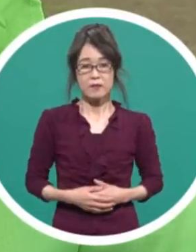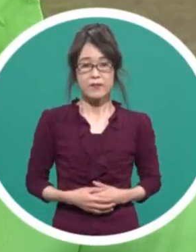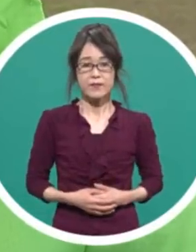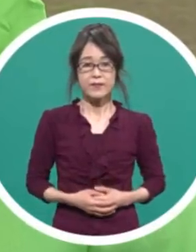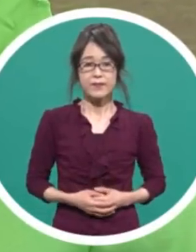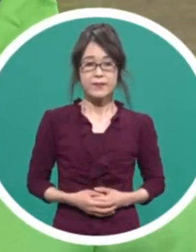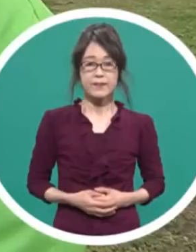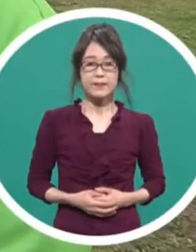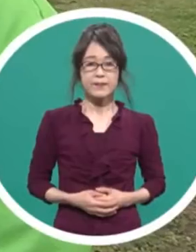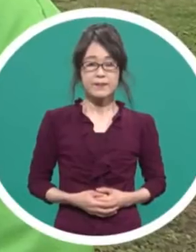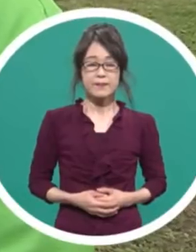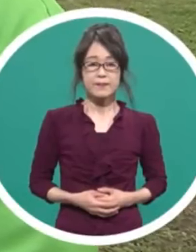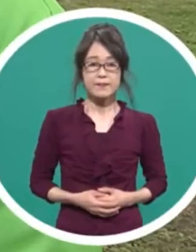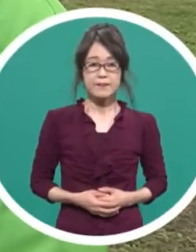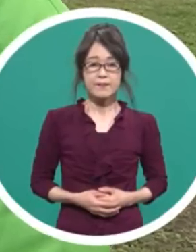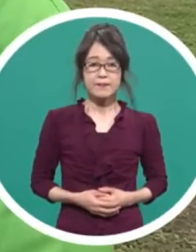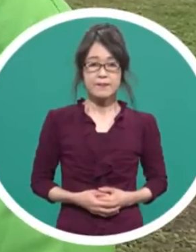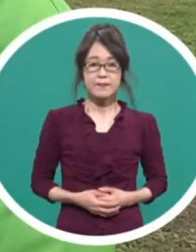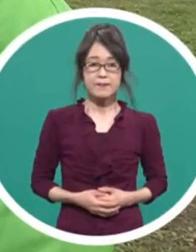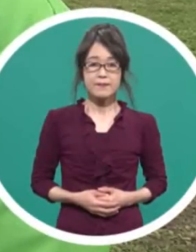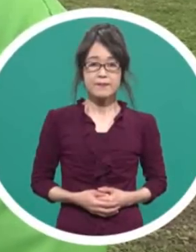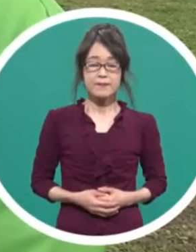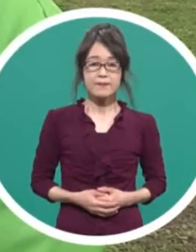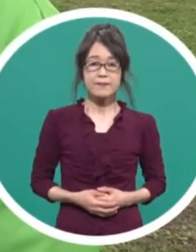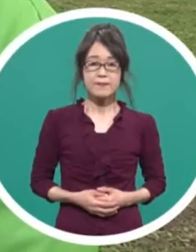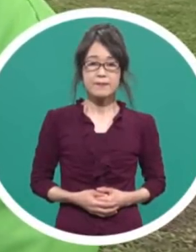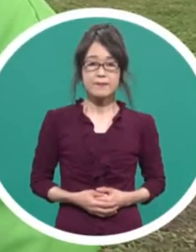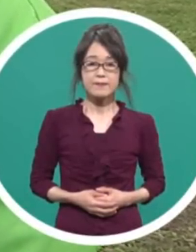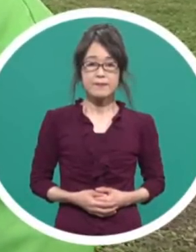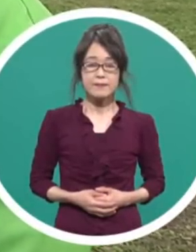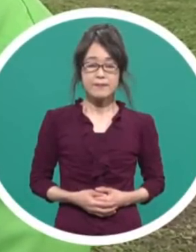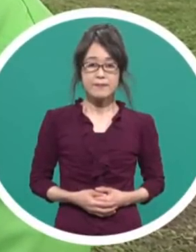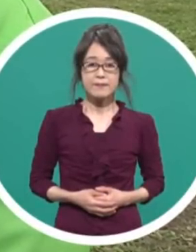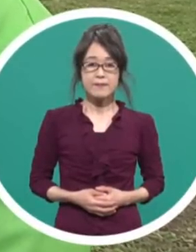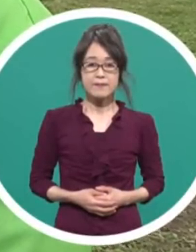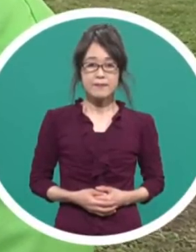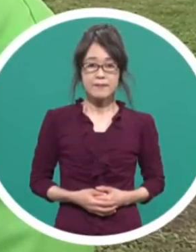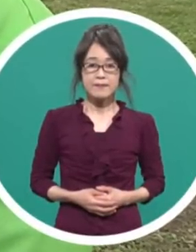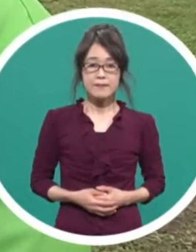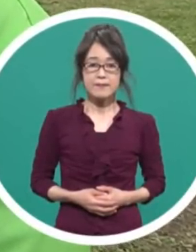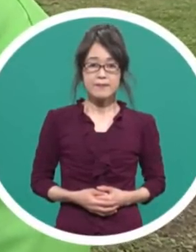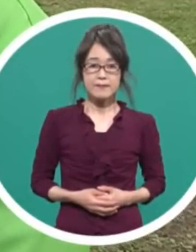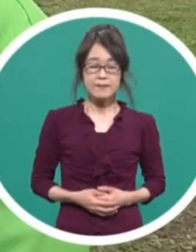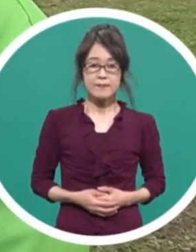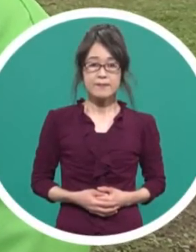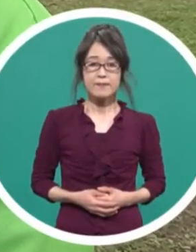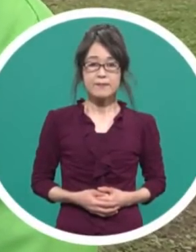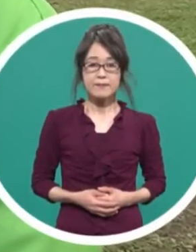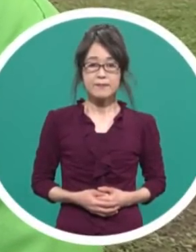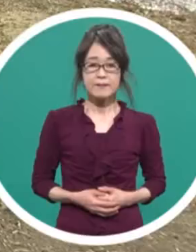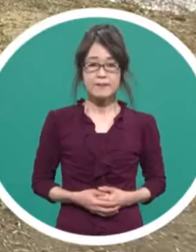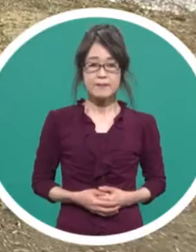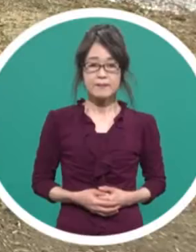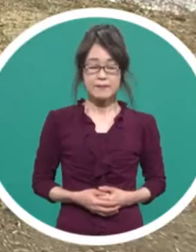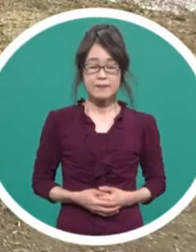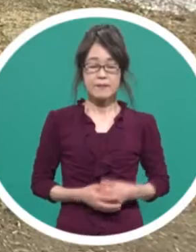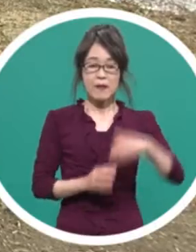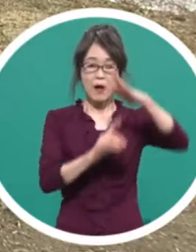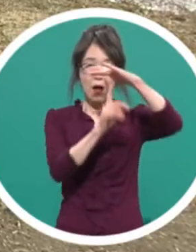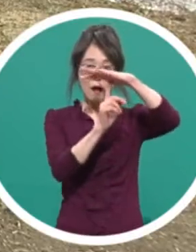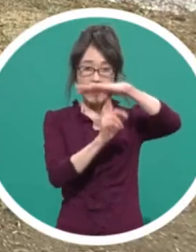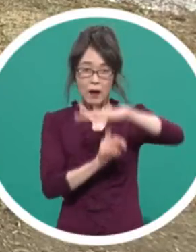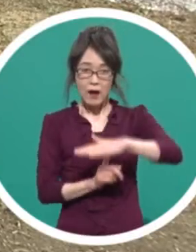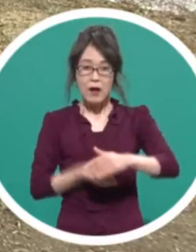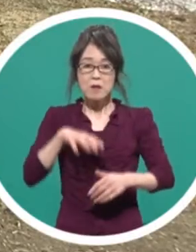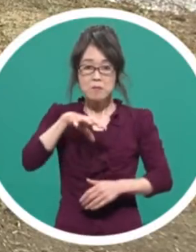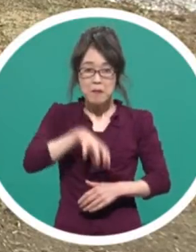あの港まで行ってですね、やっぱり1時間ぐらいかかりますね。 そんなにかかってたんですね。 このようなヘ